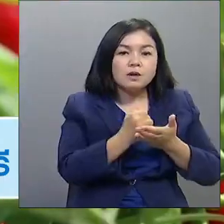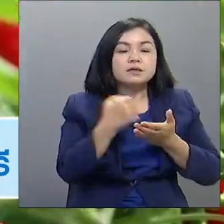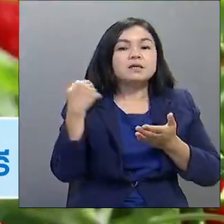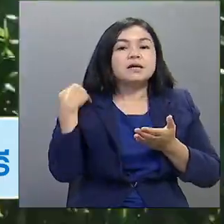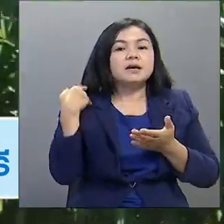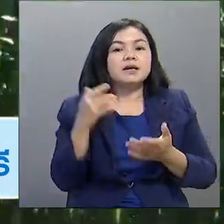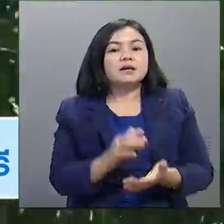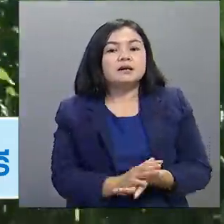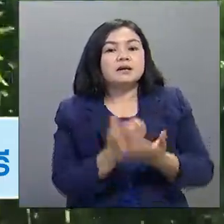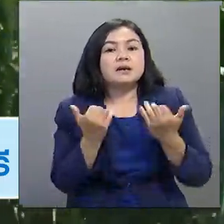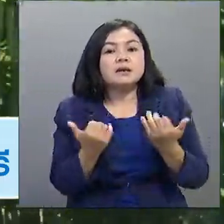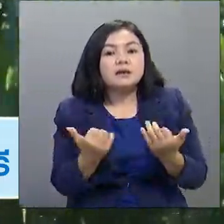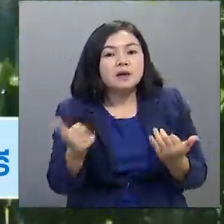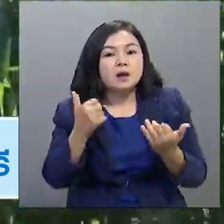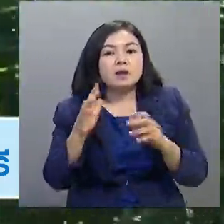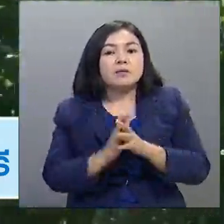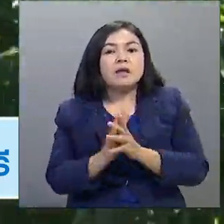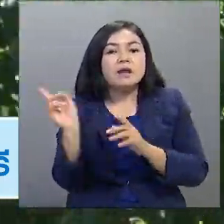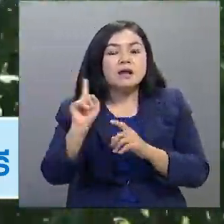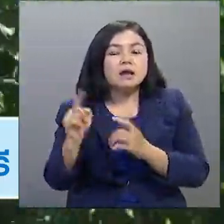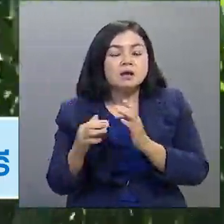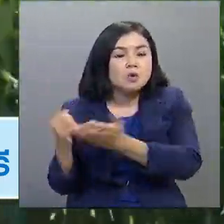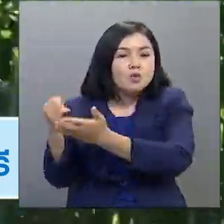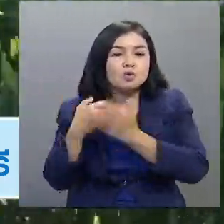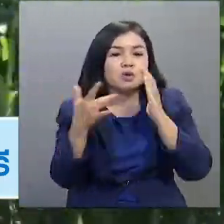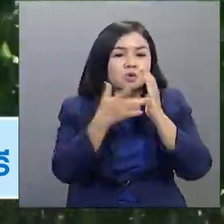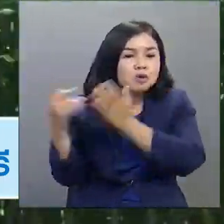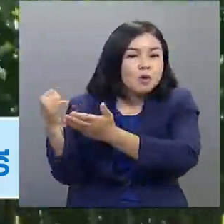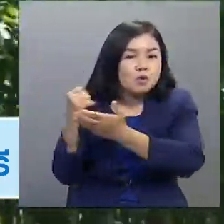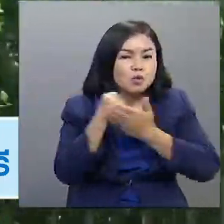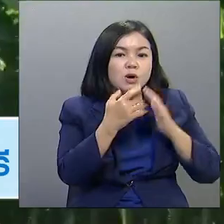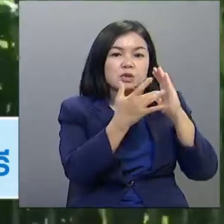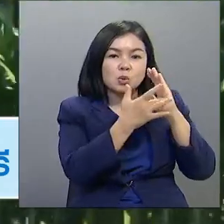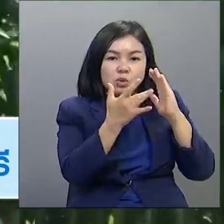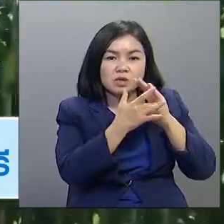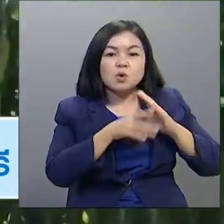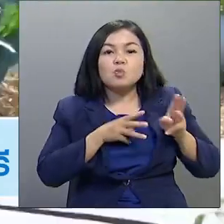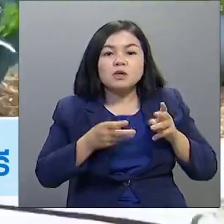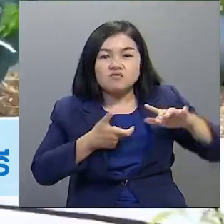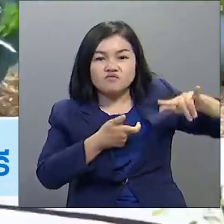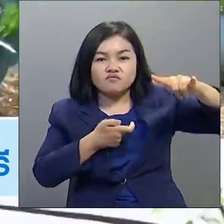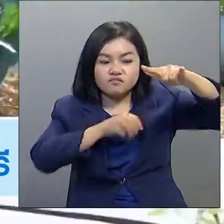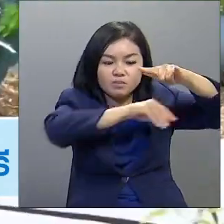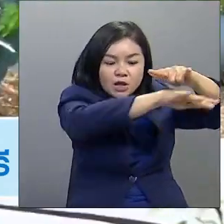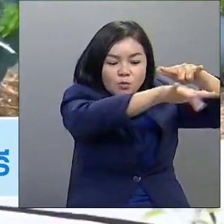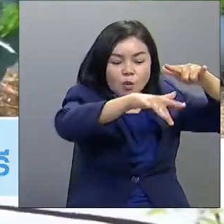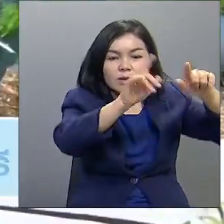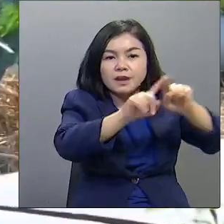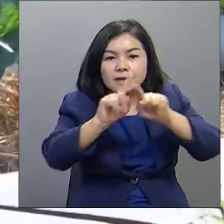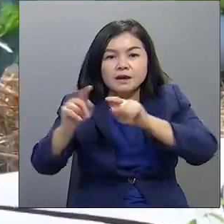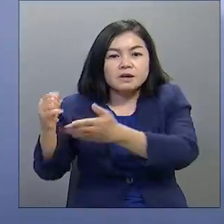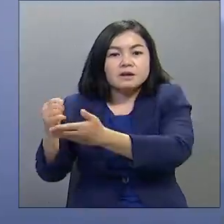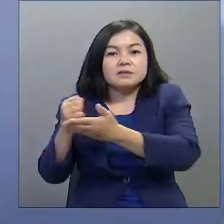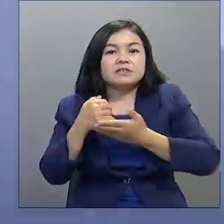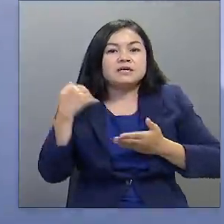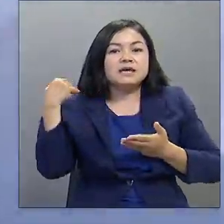หรือที่เรียกว่า Smart Farming เกษตรแม่นยำและ Precision Farming เทคโนโลยีโดรนค่ะ นี่ถือว่าที่อำเภอศรีประจันต์จัง